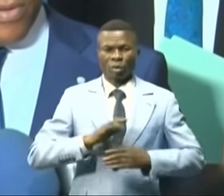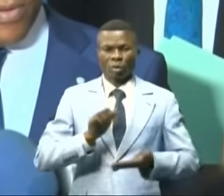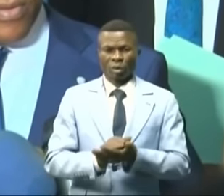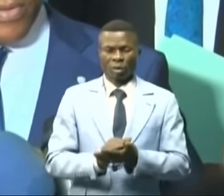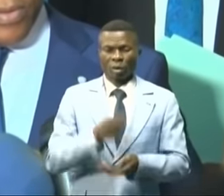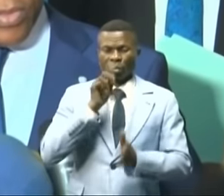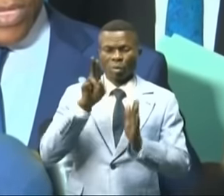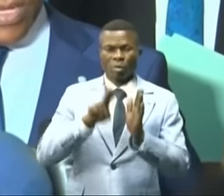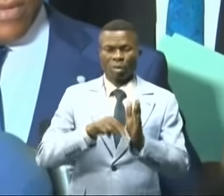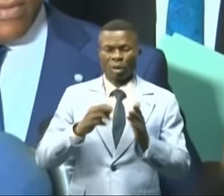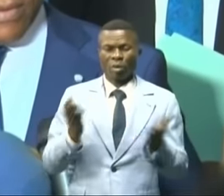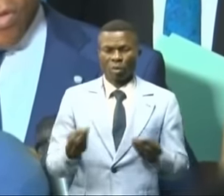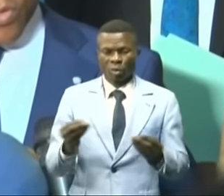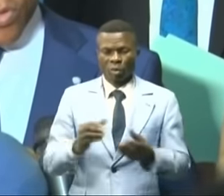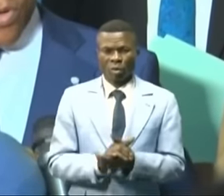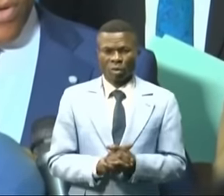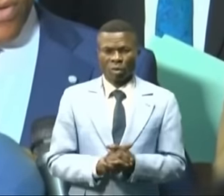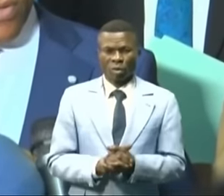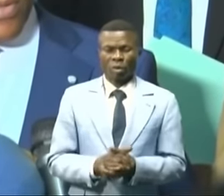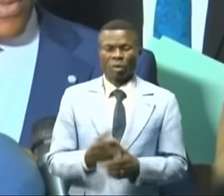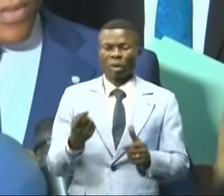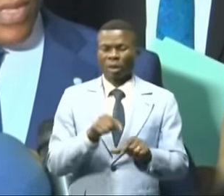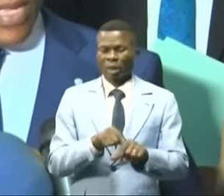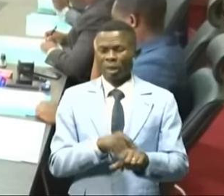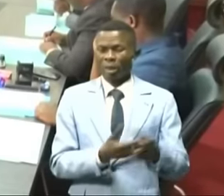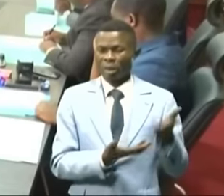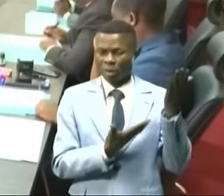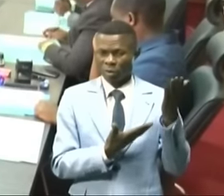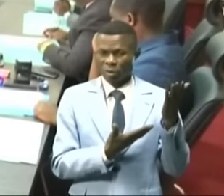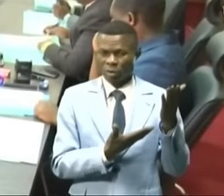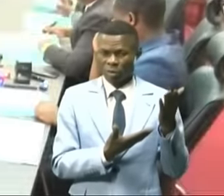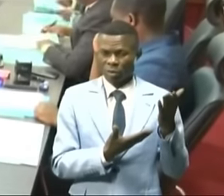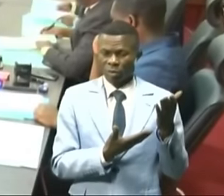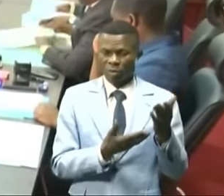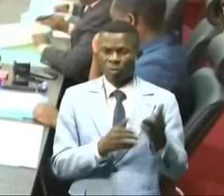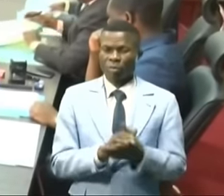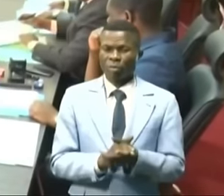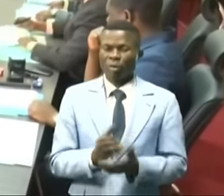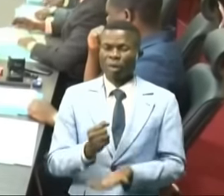Parlement, c'est le contrôle et légiférer.